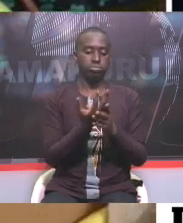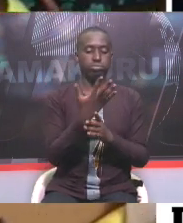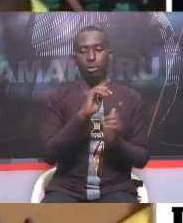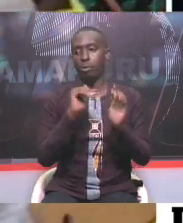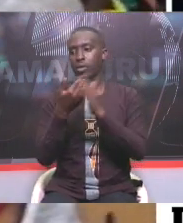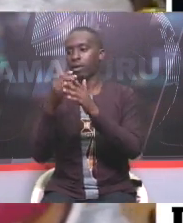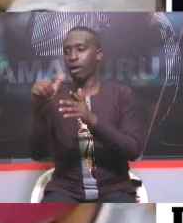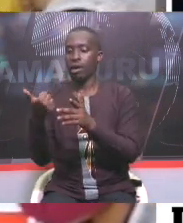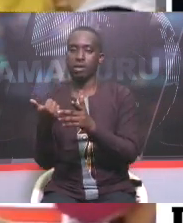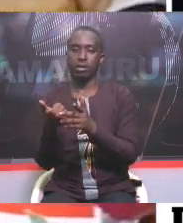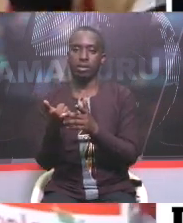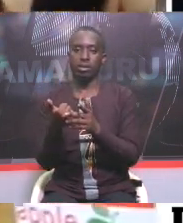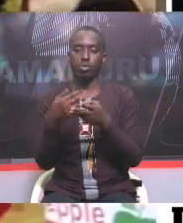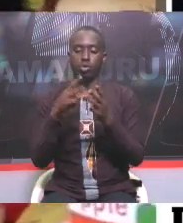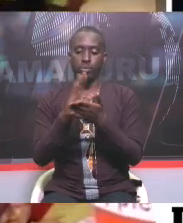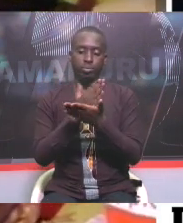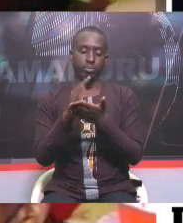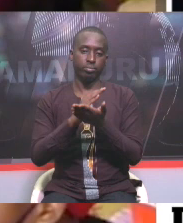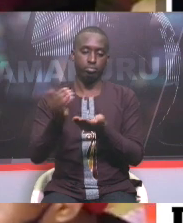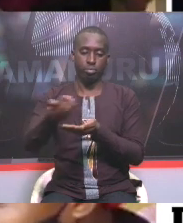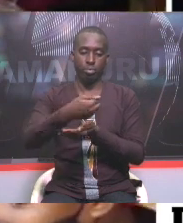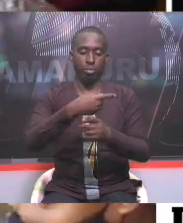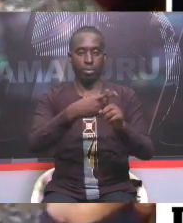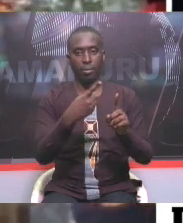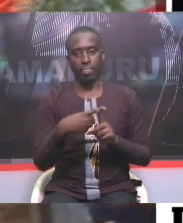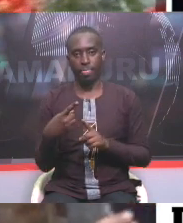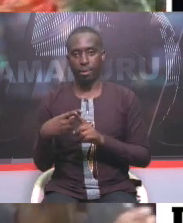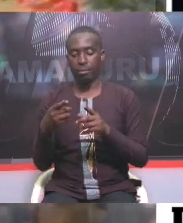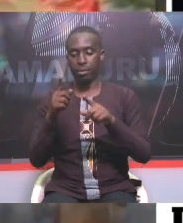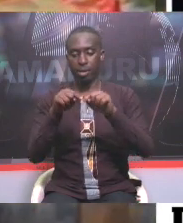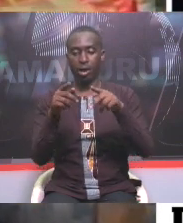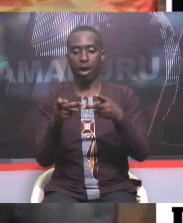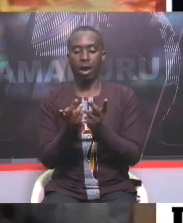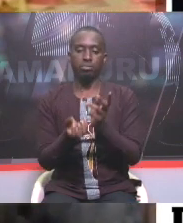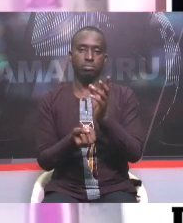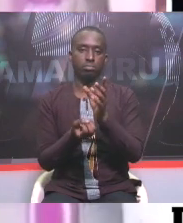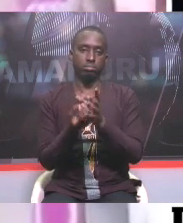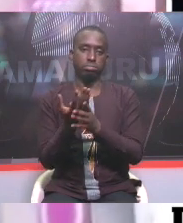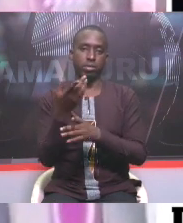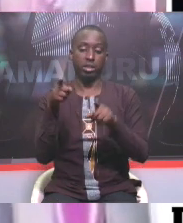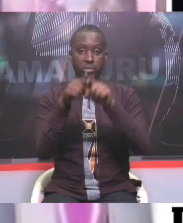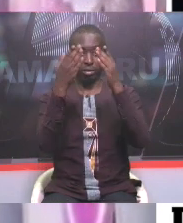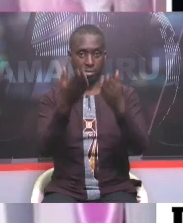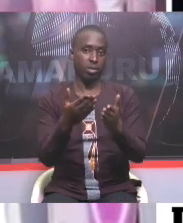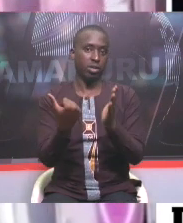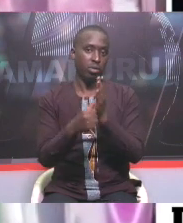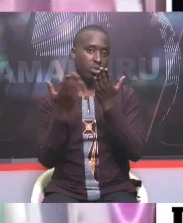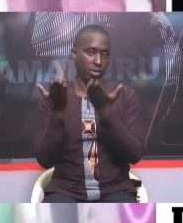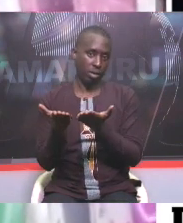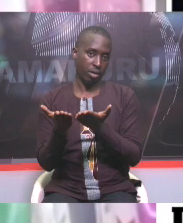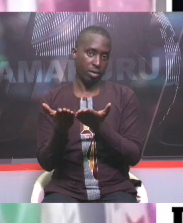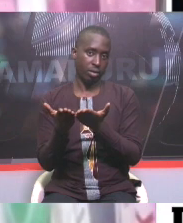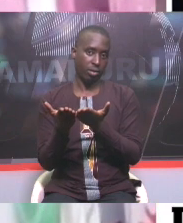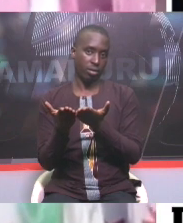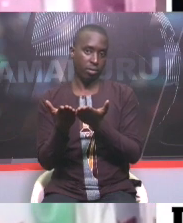ahandi muri kwa guhererekanya umusaruro mu bice bitewe n'aho byera. Yes, wabitoye nuko nguko nicyo kibazo gihari.